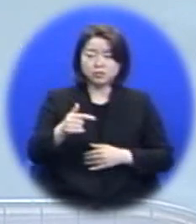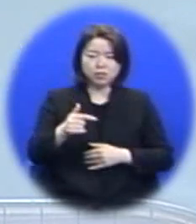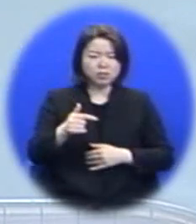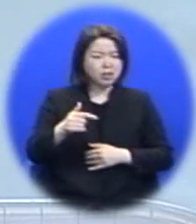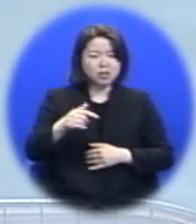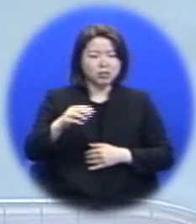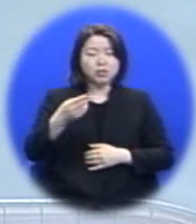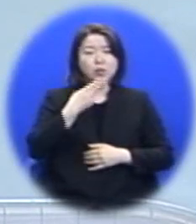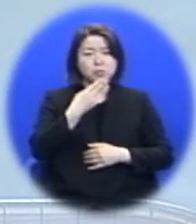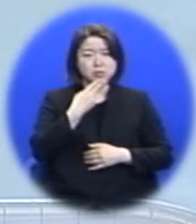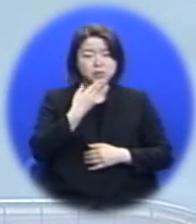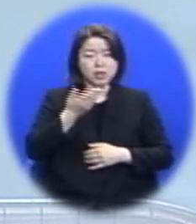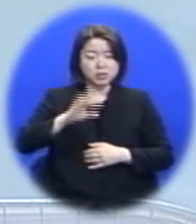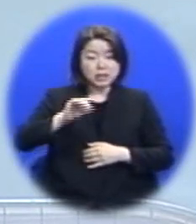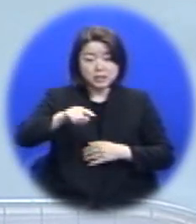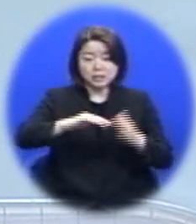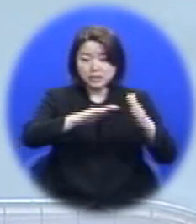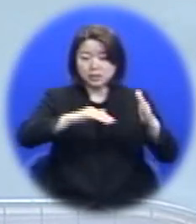완전히 뒤집어집니다.